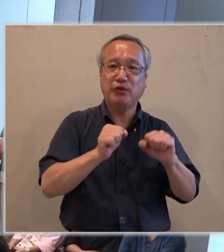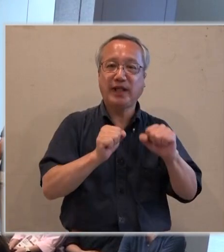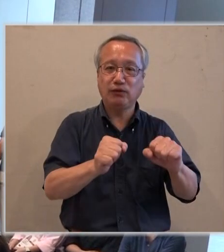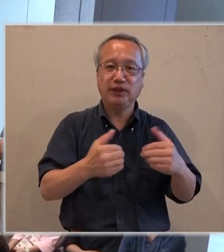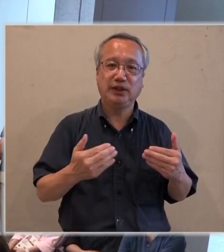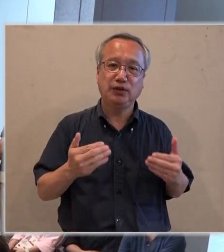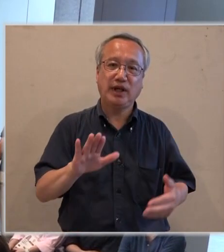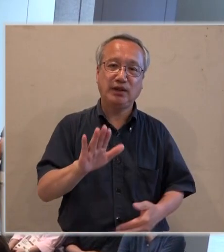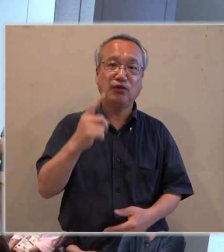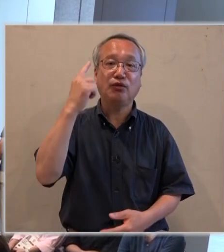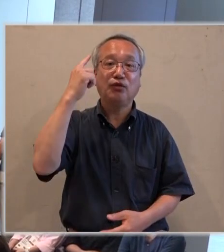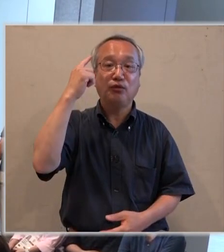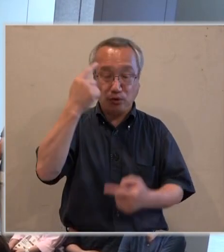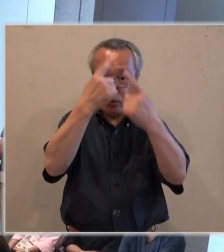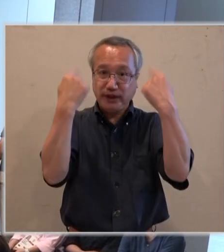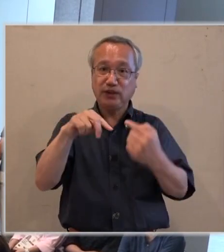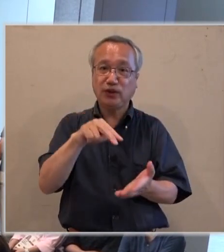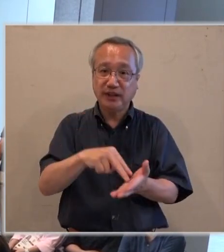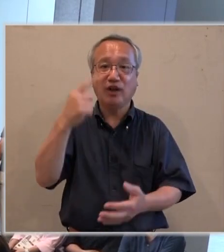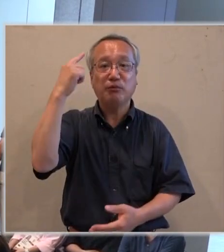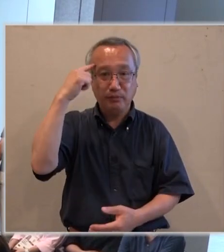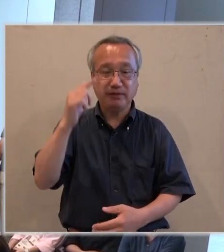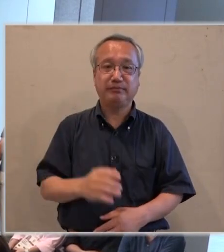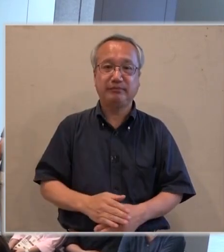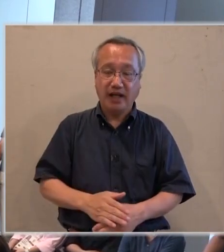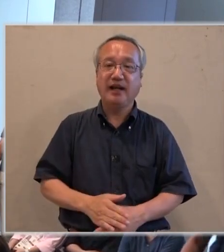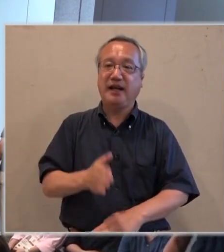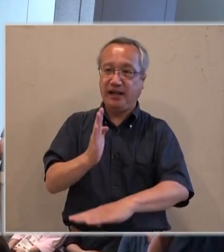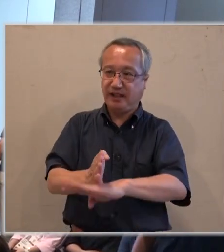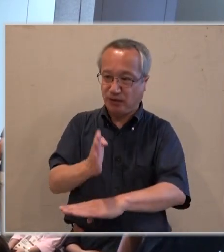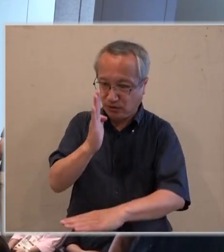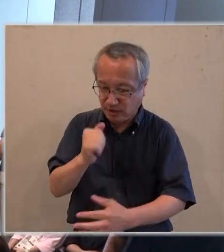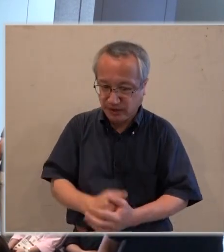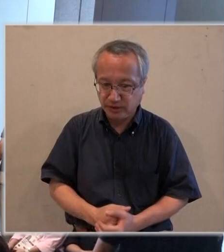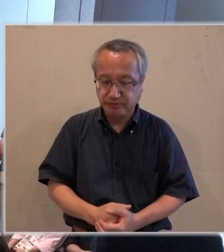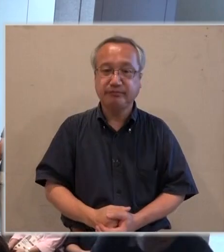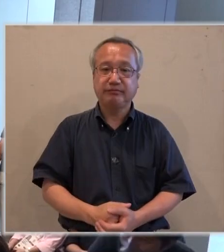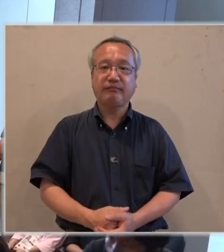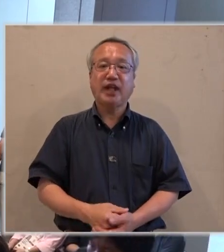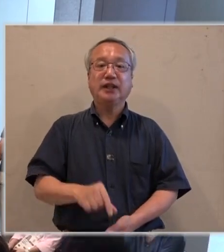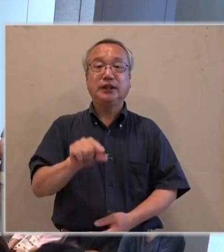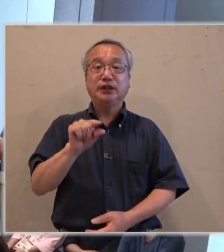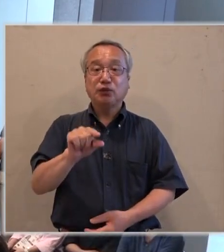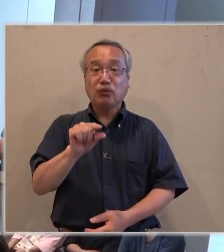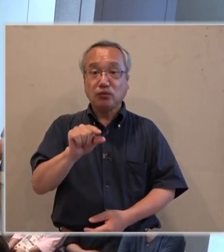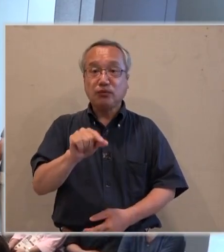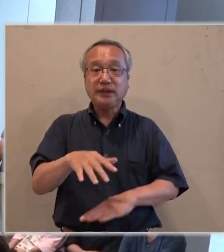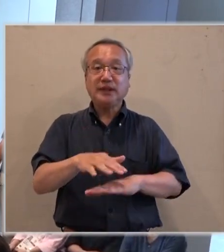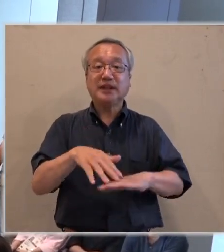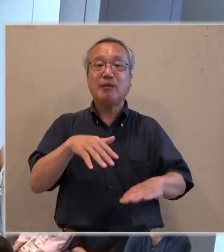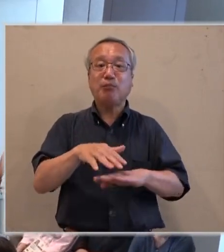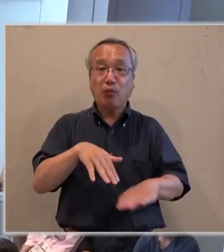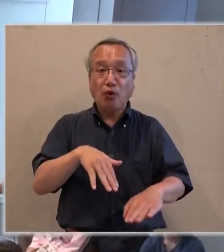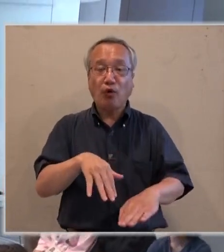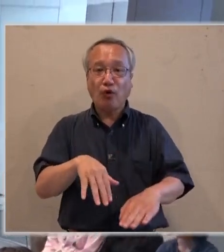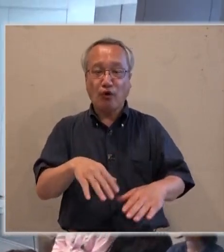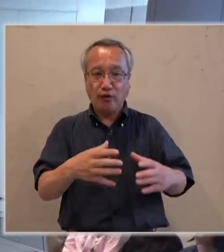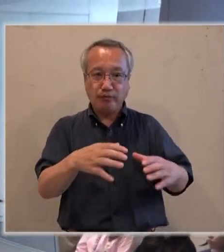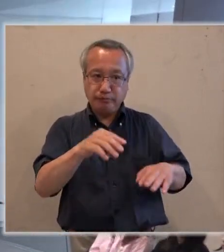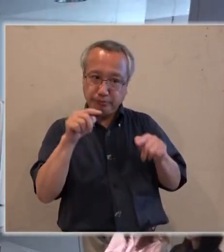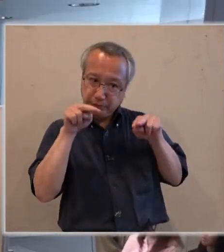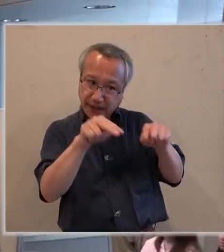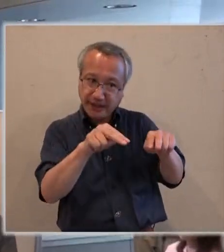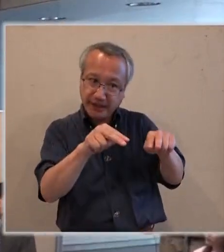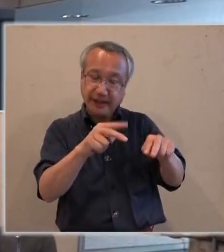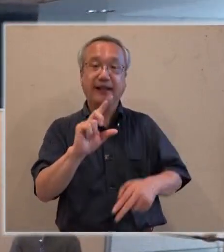人として思うんでしたね、はい、 ありがとうございます。少し札幌に目線というよりかはちょっと東京目